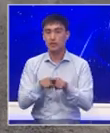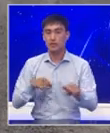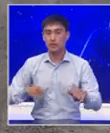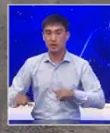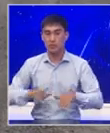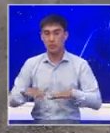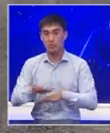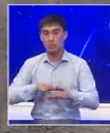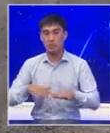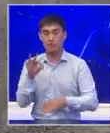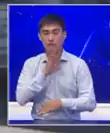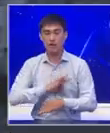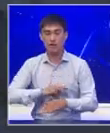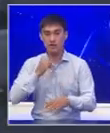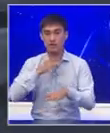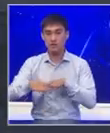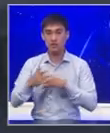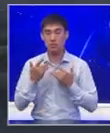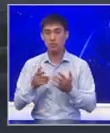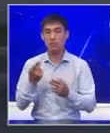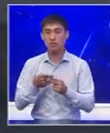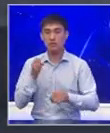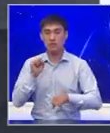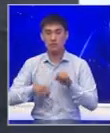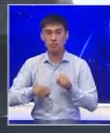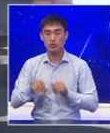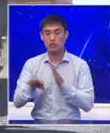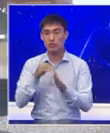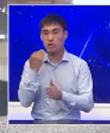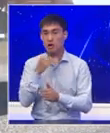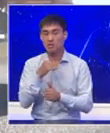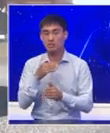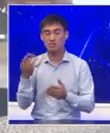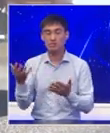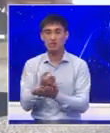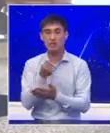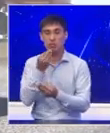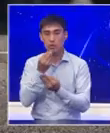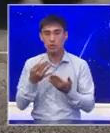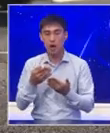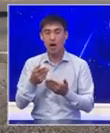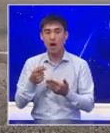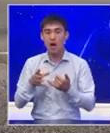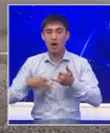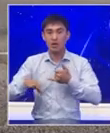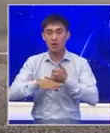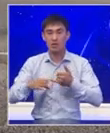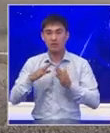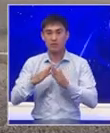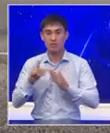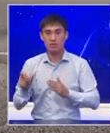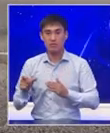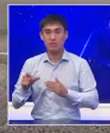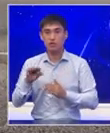оба you do выгодные для столичного потребителя это возможность выбрать качественный и свежий продукт а для аграриев ома тинской области и